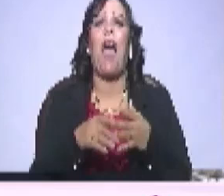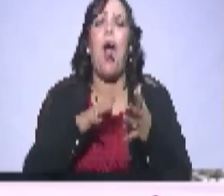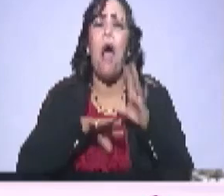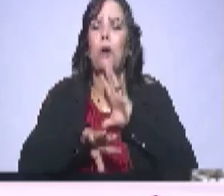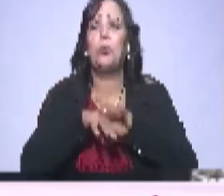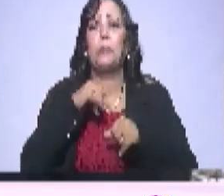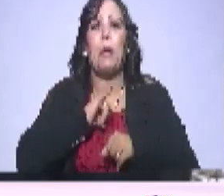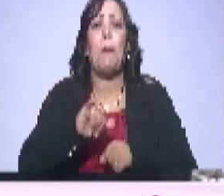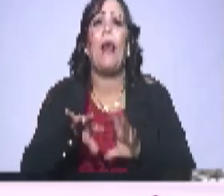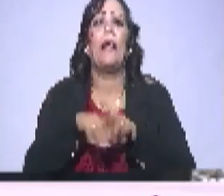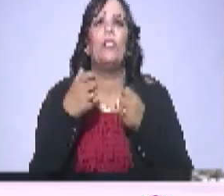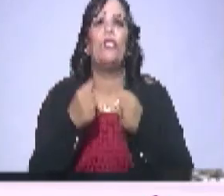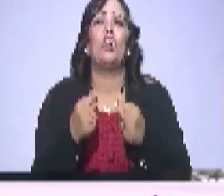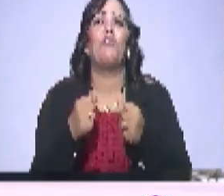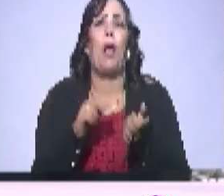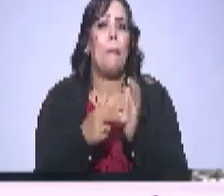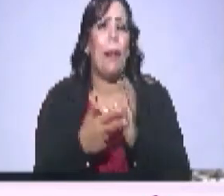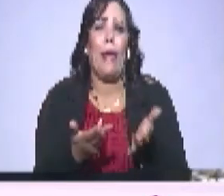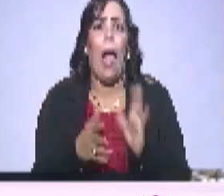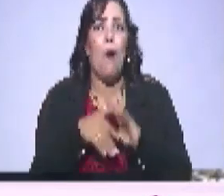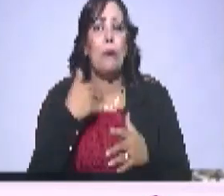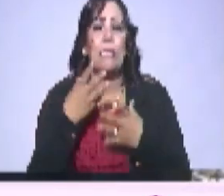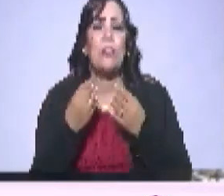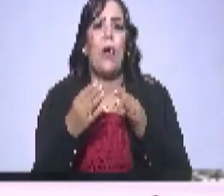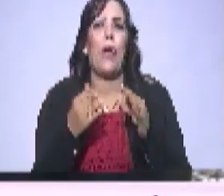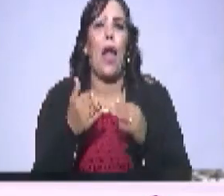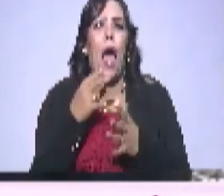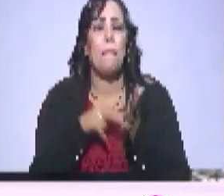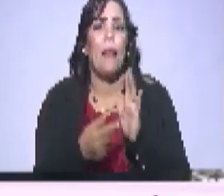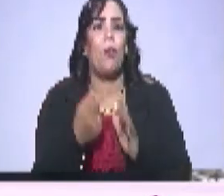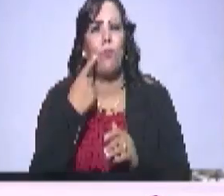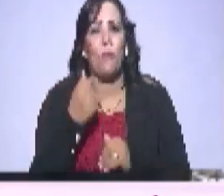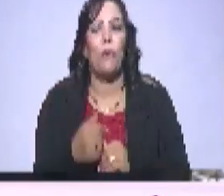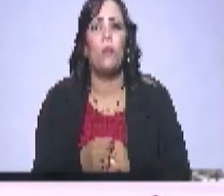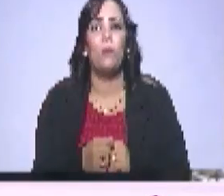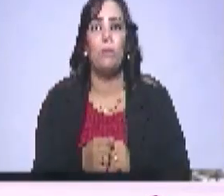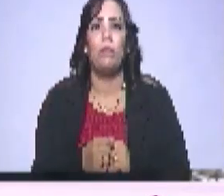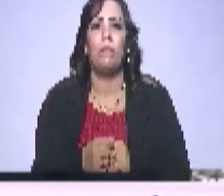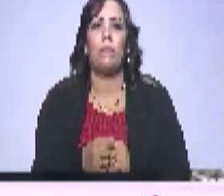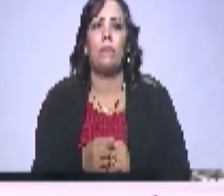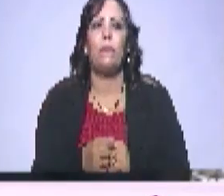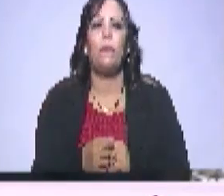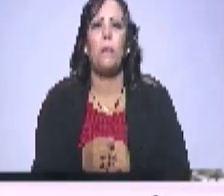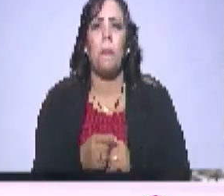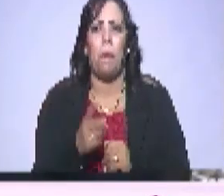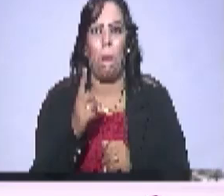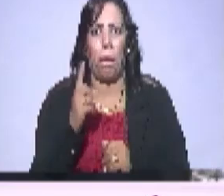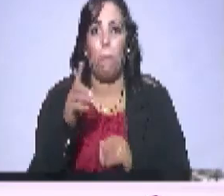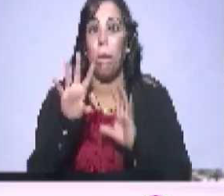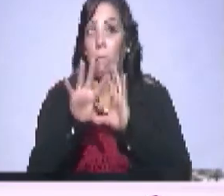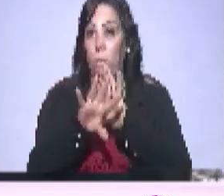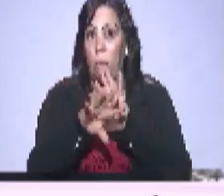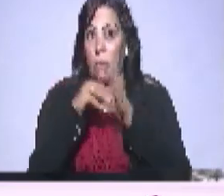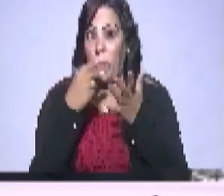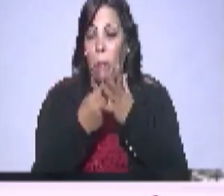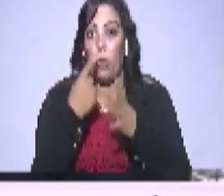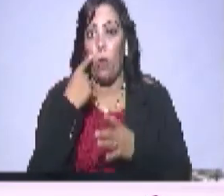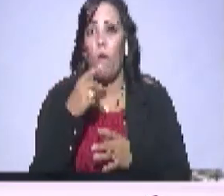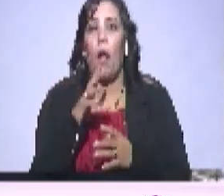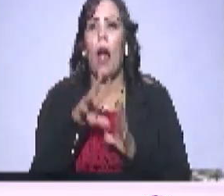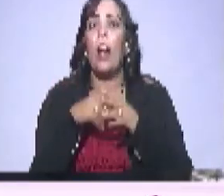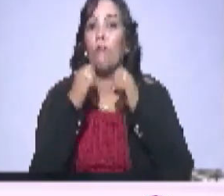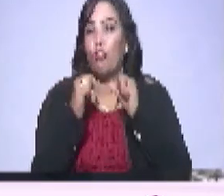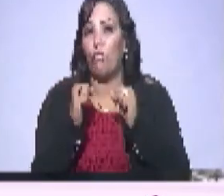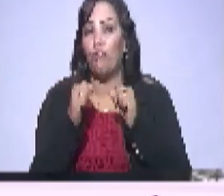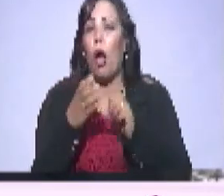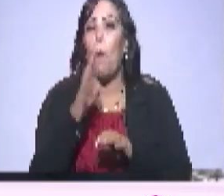بتطلع معايا ناشفة، بعملها بتطلع معايا ناشفة. فأنا عايزة طريقة تطلع معايا طرية. حضرتك بتعملي بتطلع معاكي ناشفة، حاجة من